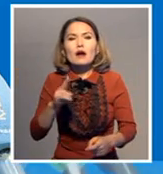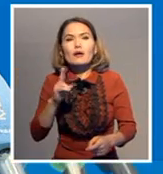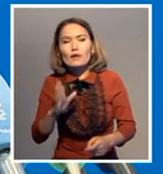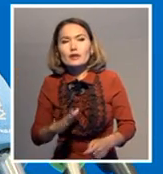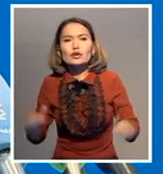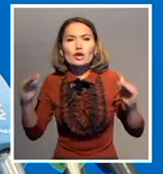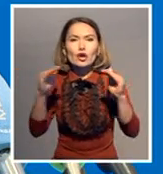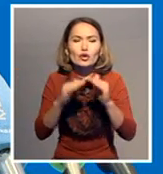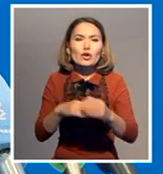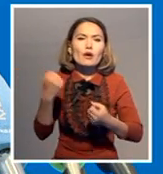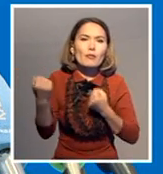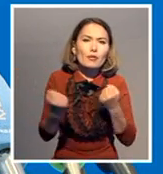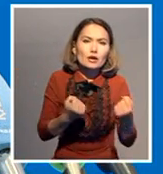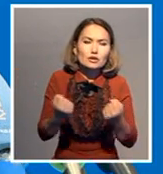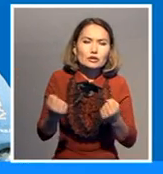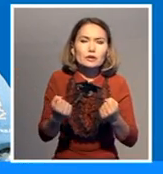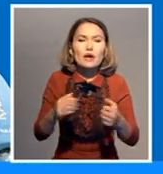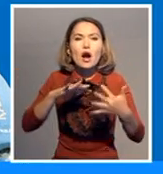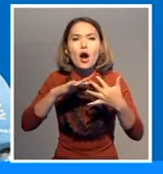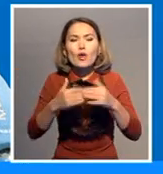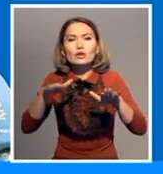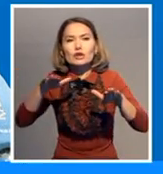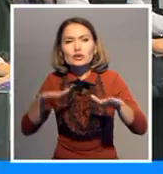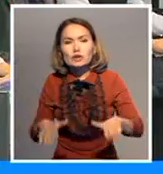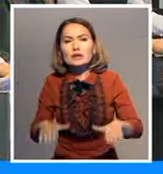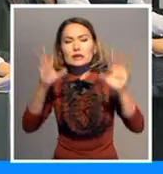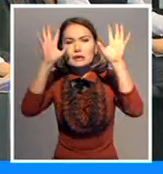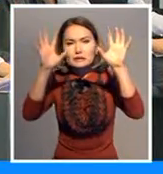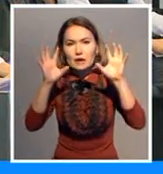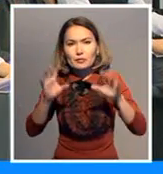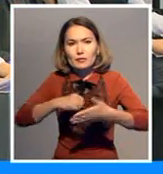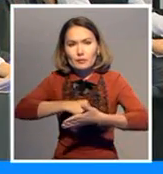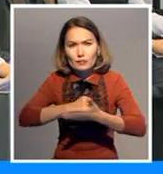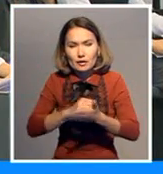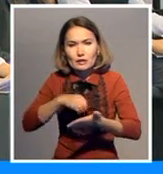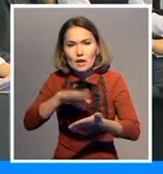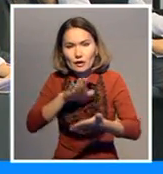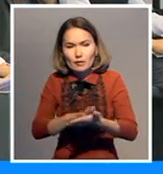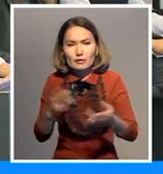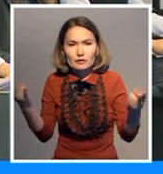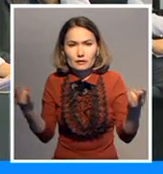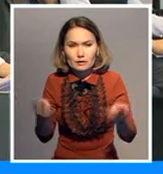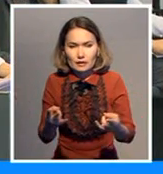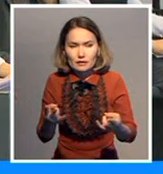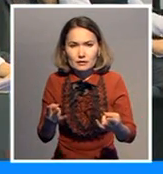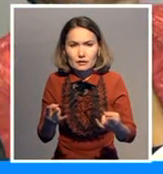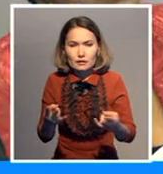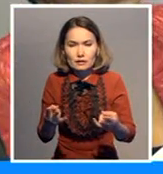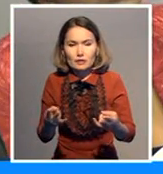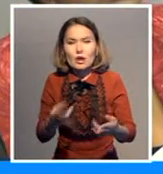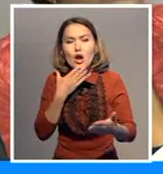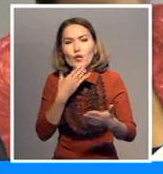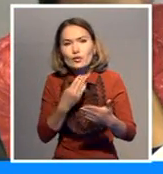байланысты, мынау ауылды жердегі халық осы өзінің жаңағы соққан